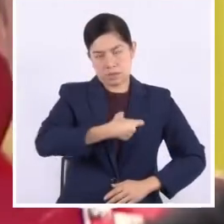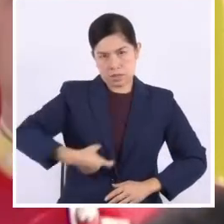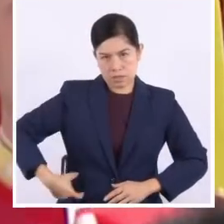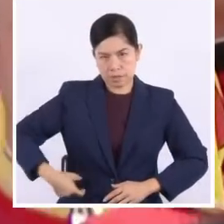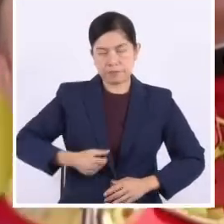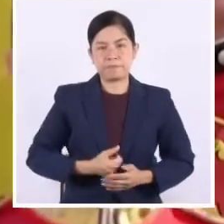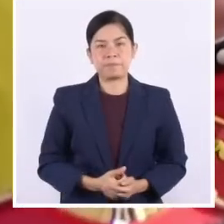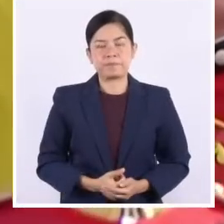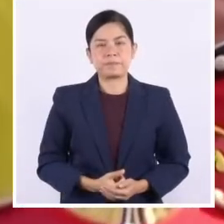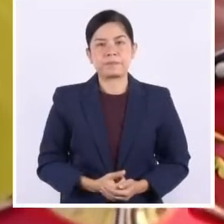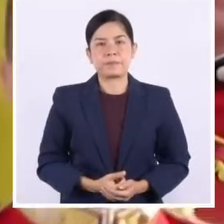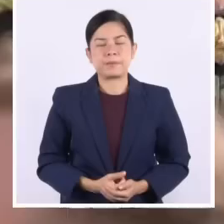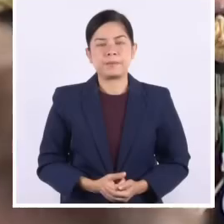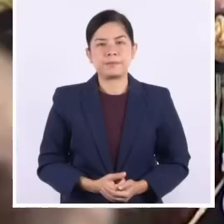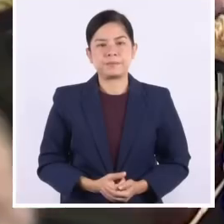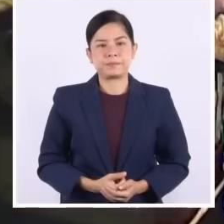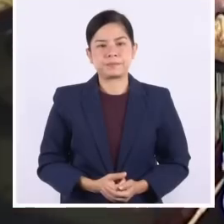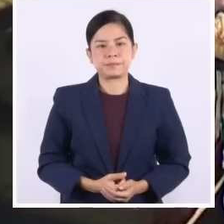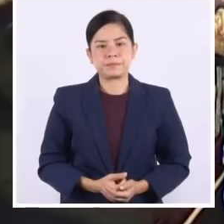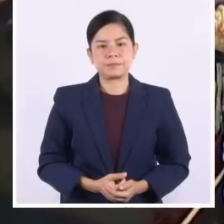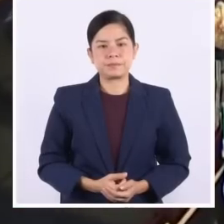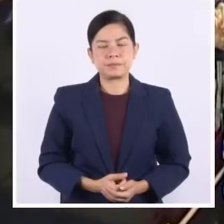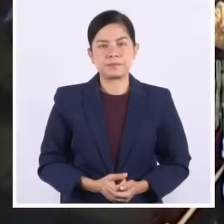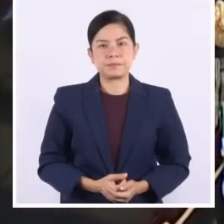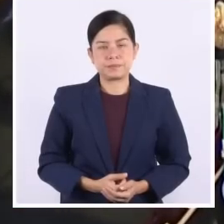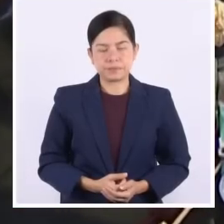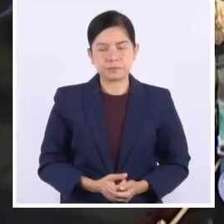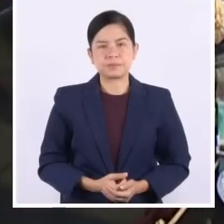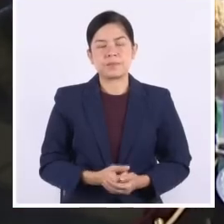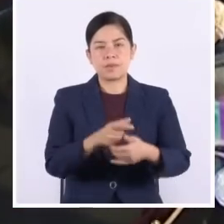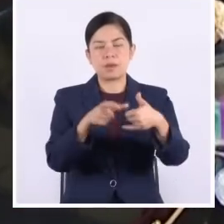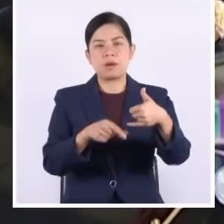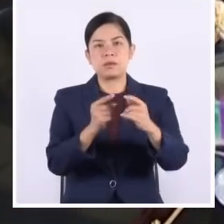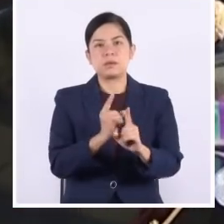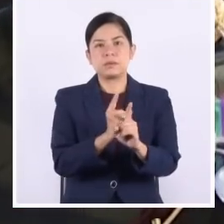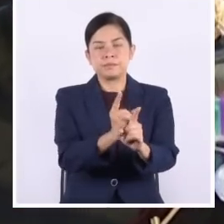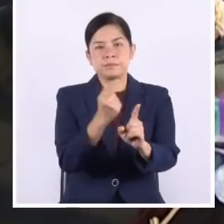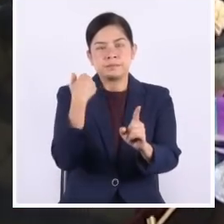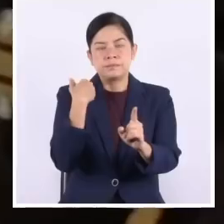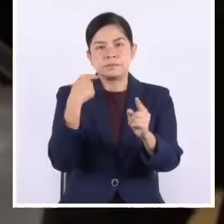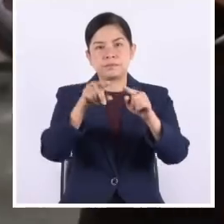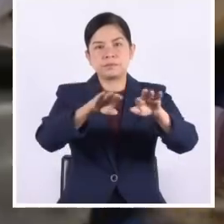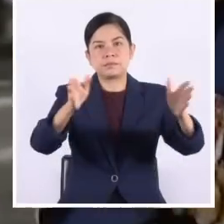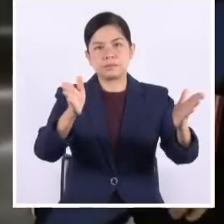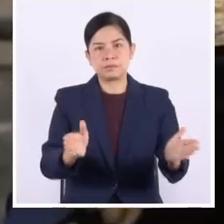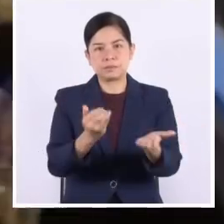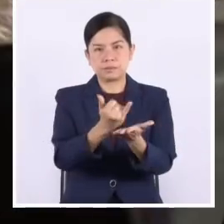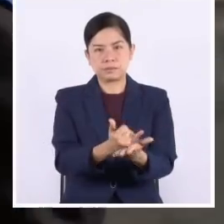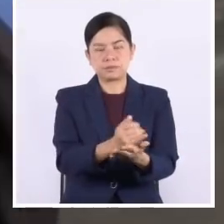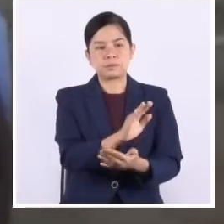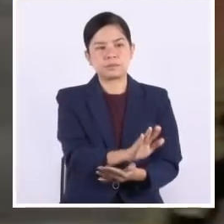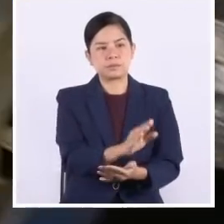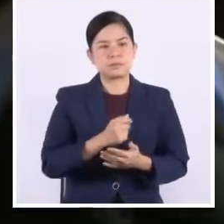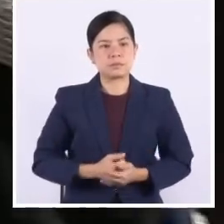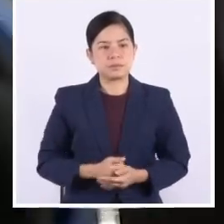ราชพิธีพระบรมศพเป็นขั้นสุดท้ายนะคะโดยเสด็จพระราชดำเนินตามหลังหีบพระบรมศพของพระราชมารดาร่วมกัน